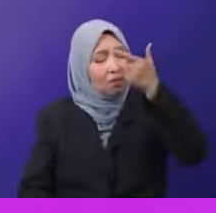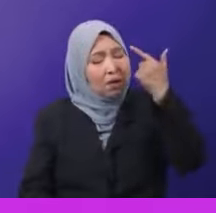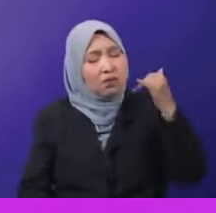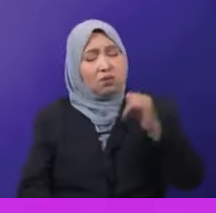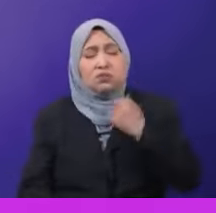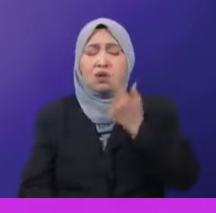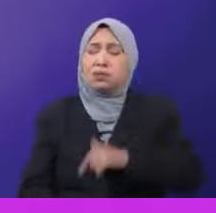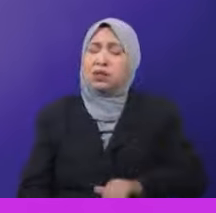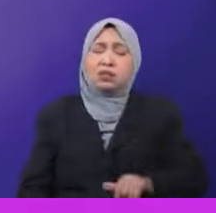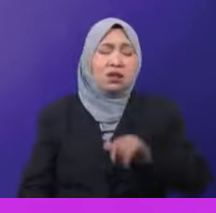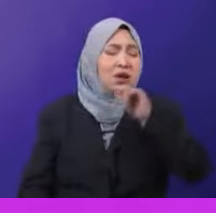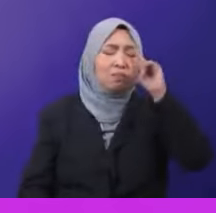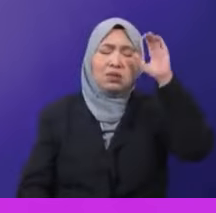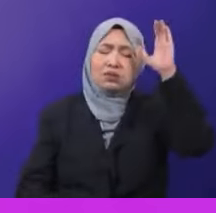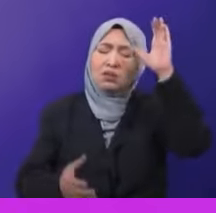بالطاغوت